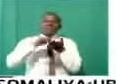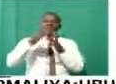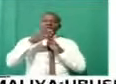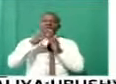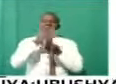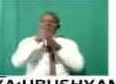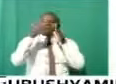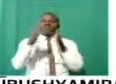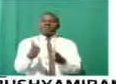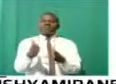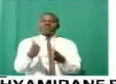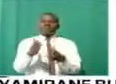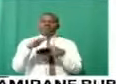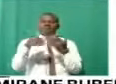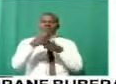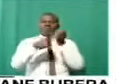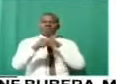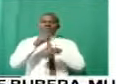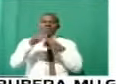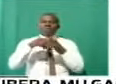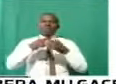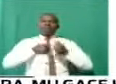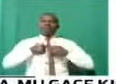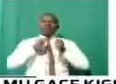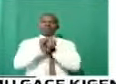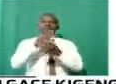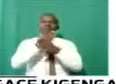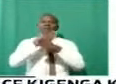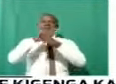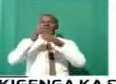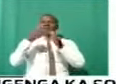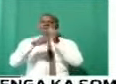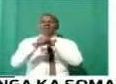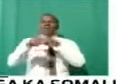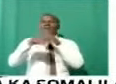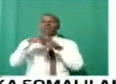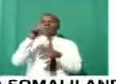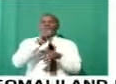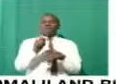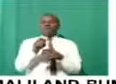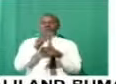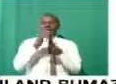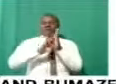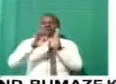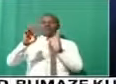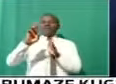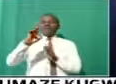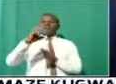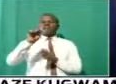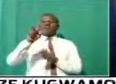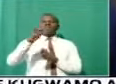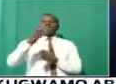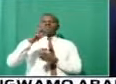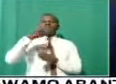ya minisitiri w'ibikorwa remezo mu Rwanda ndetse na minisitiri w'ibikorwa remezo mu gihugu cya Tanzania. Ambasaderi Claver Gatete akaba yarahagarariye Leta y'u Rwanda,